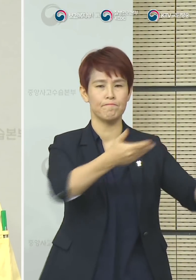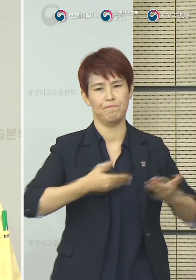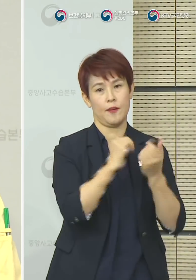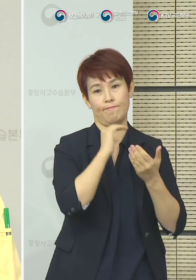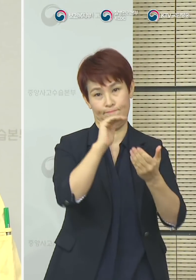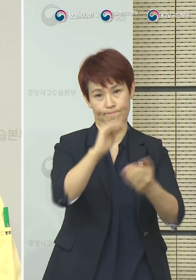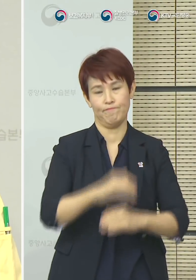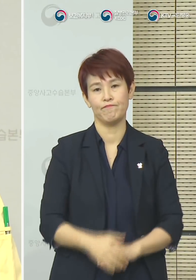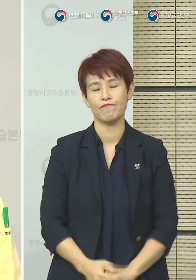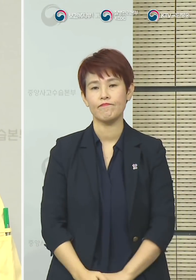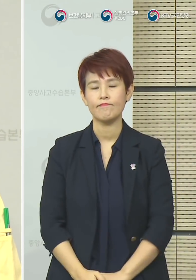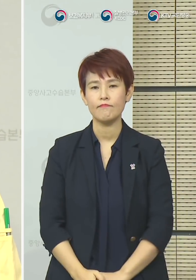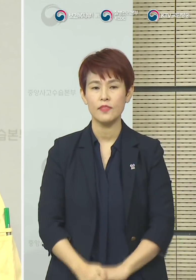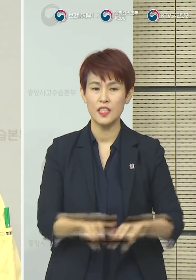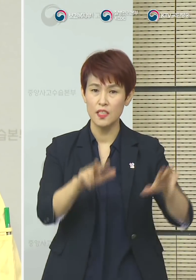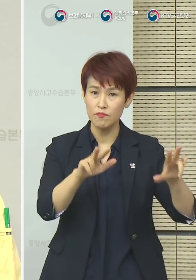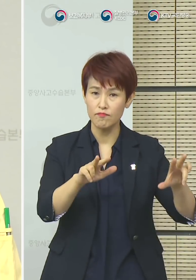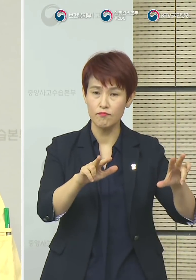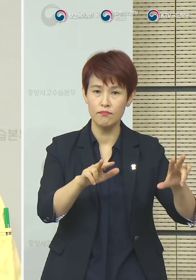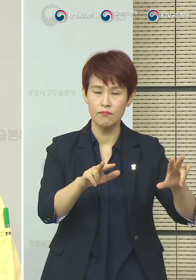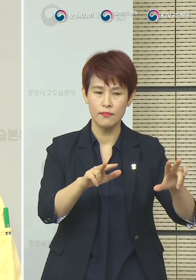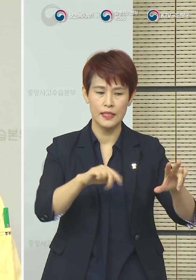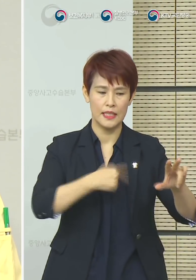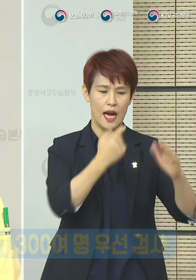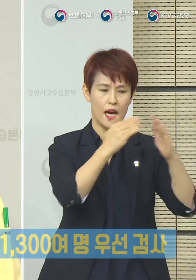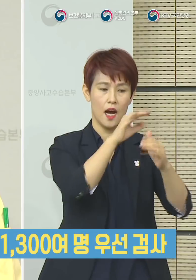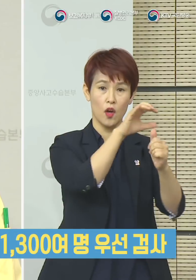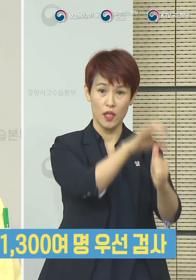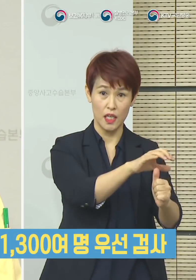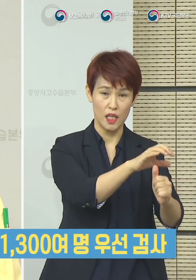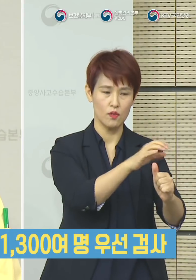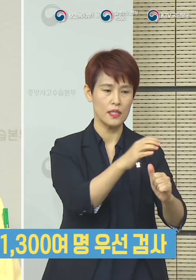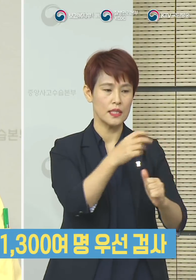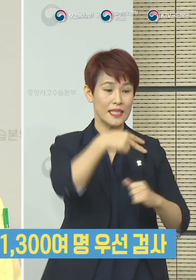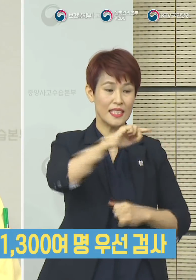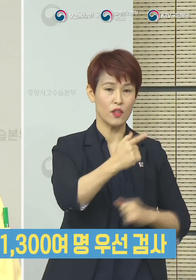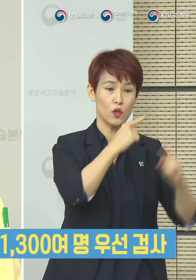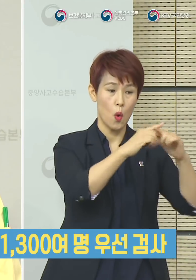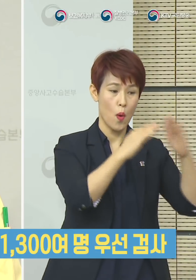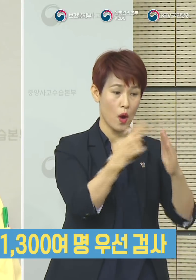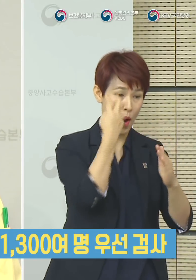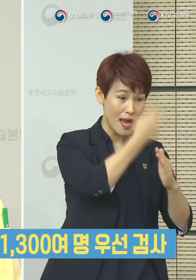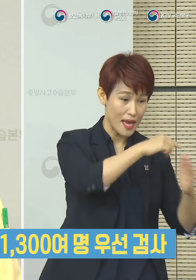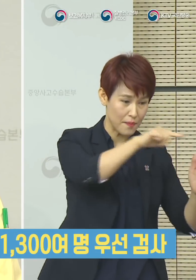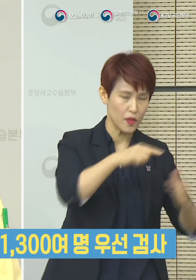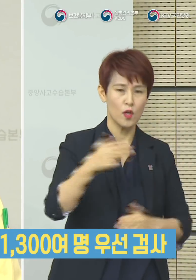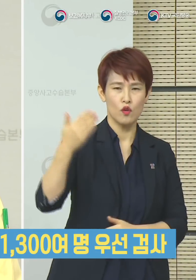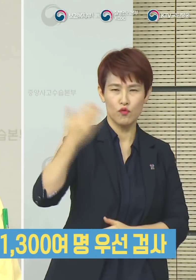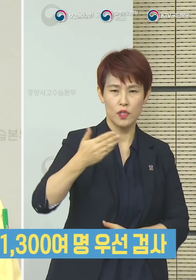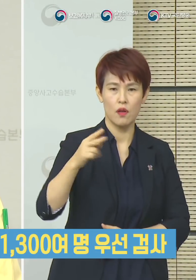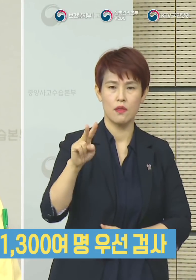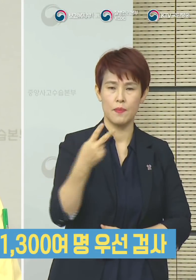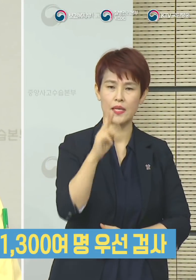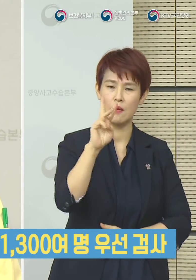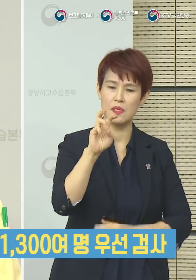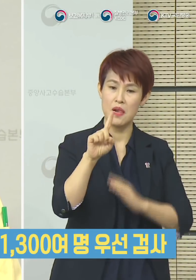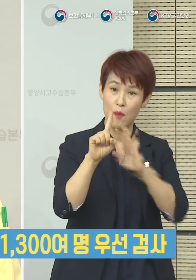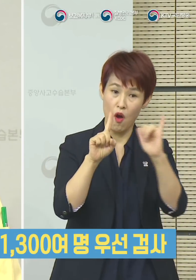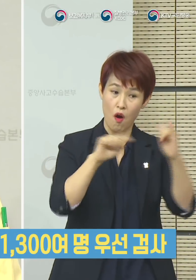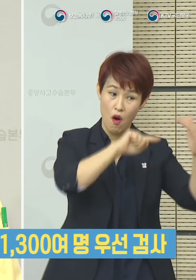하였습니다. 현재 자가 격리 중인 신천지교회 관리대상 9,231명